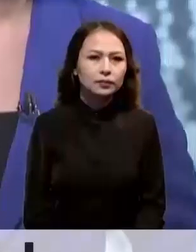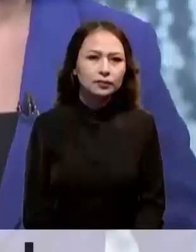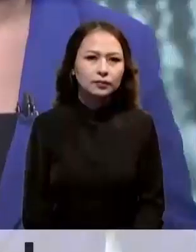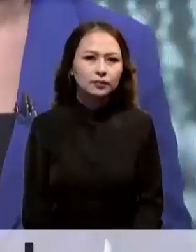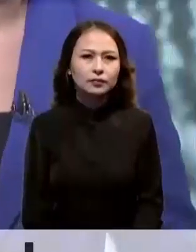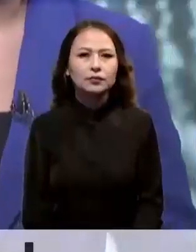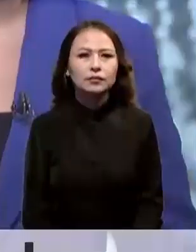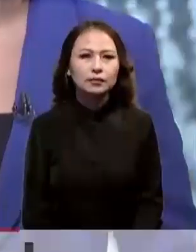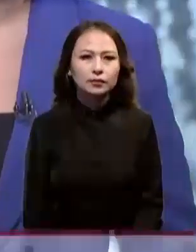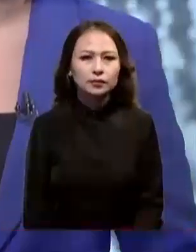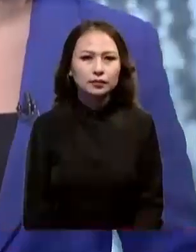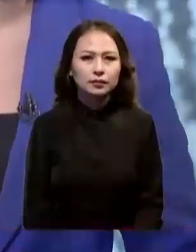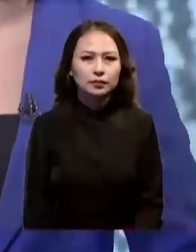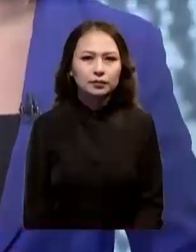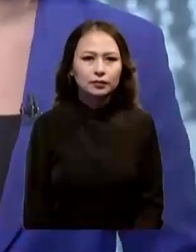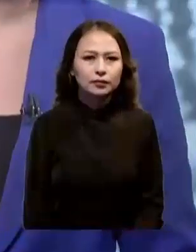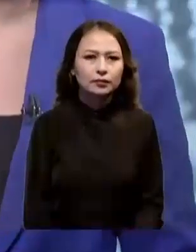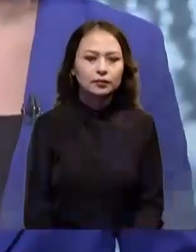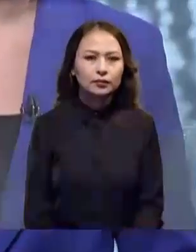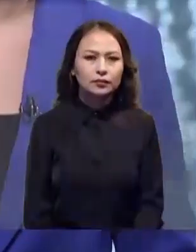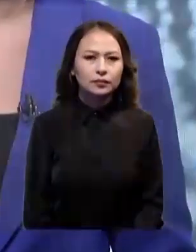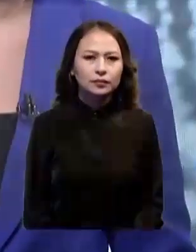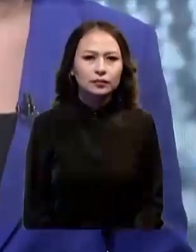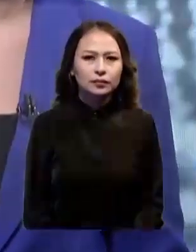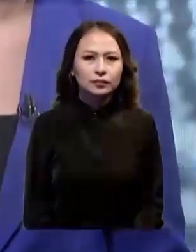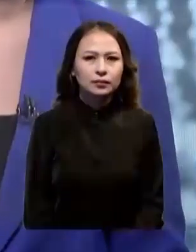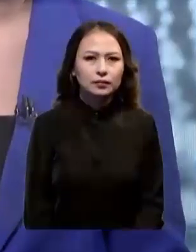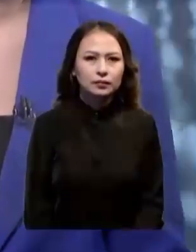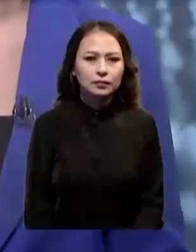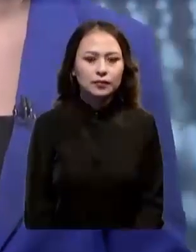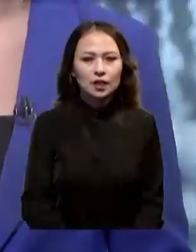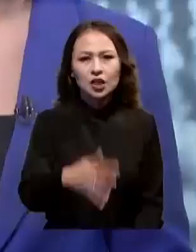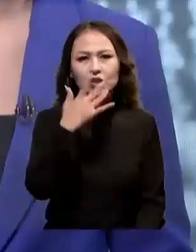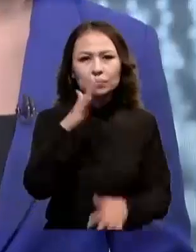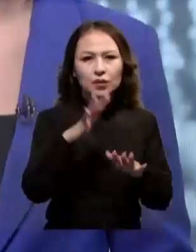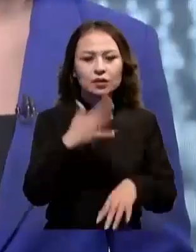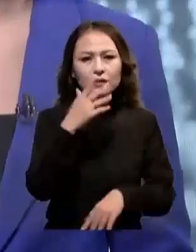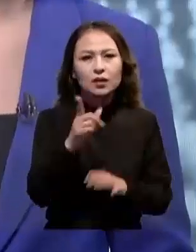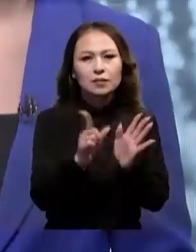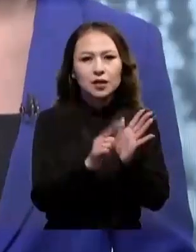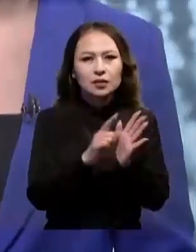Алия, бүгінгі шолу осындай болды. Сөз кезек өзіңізде. Шет мемлекеттеріндегі